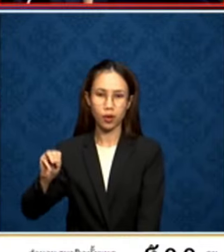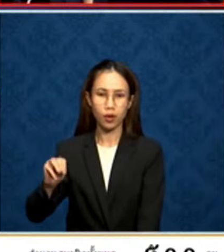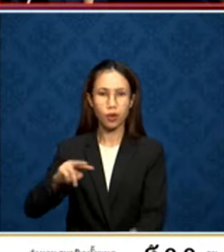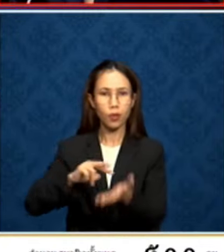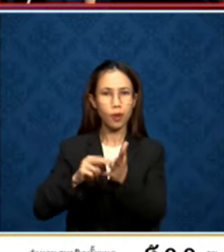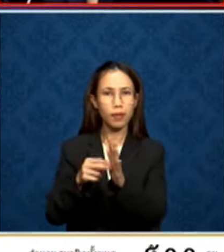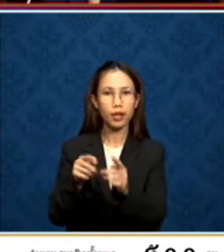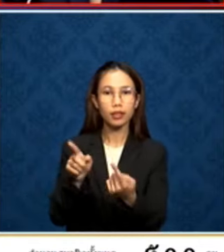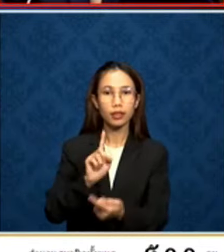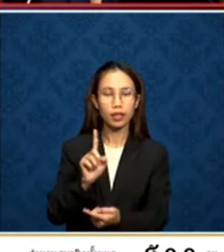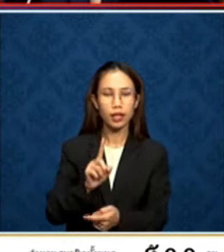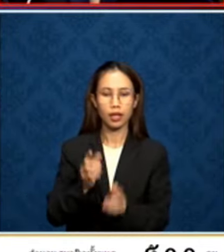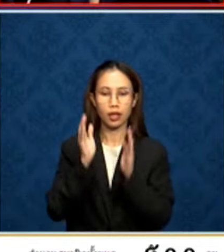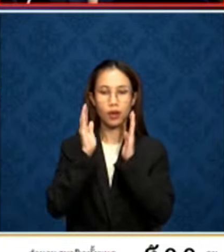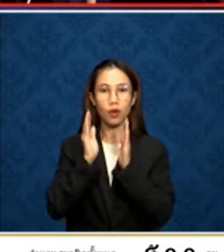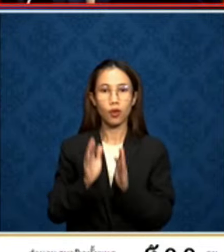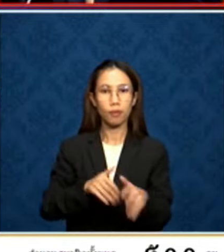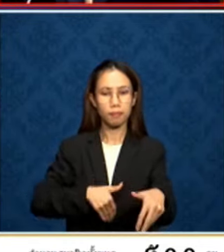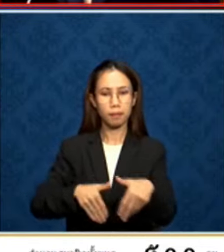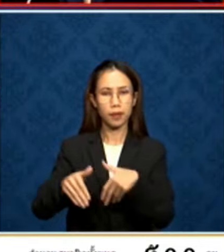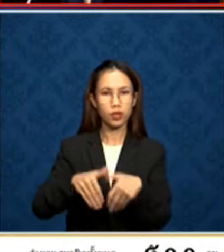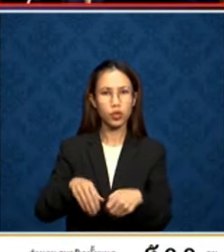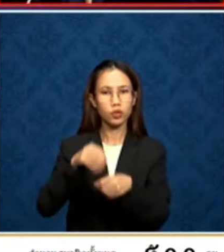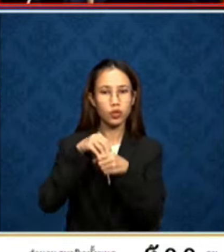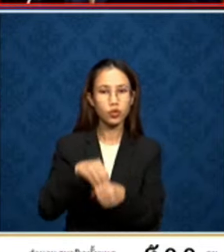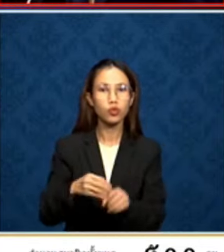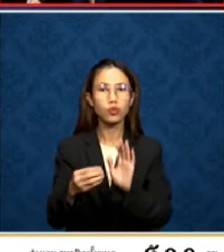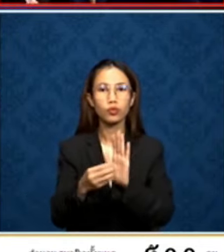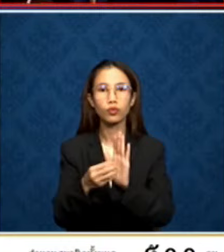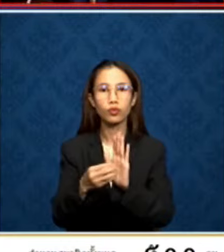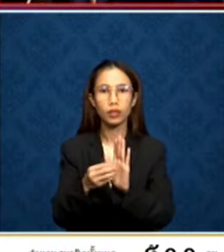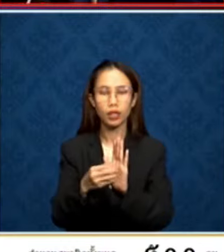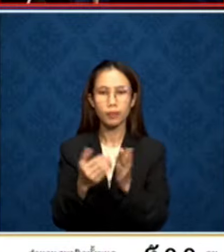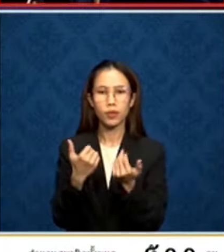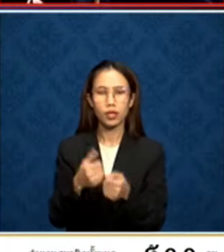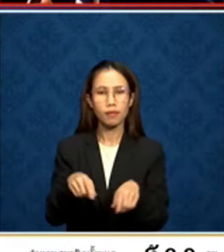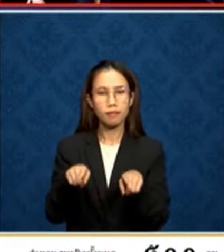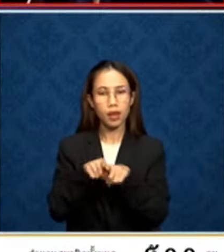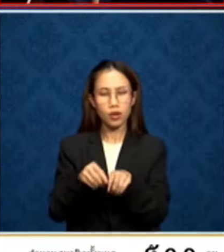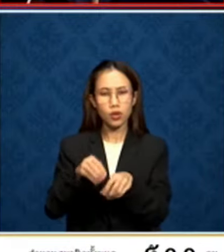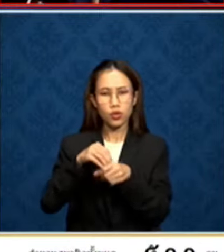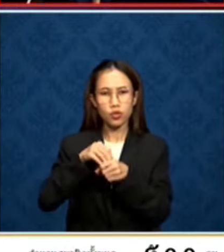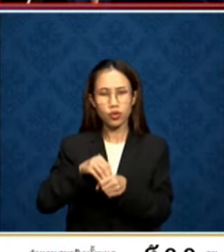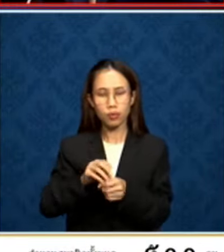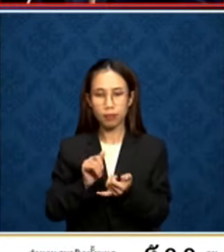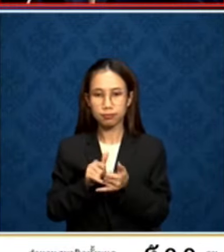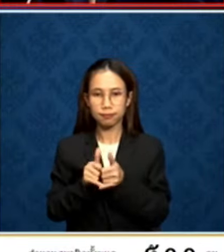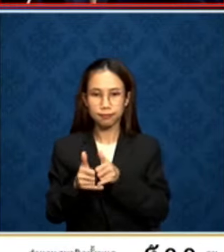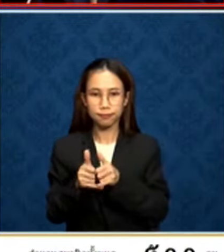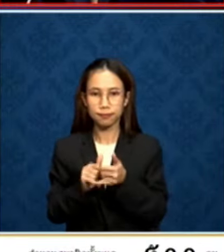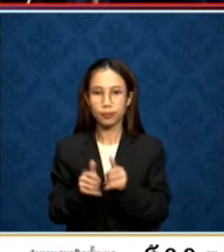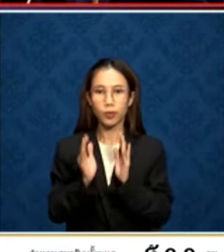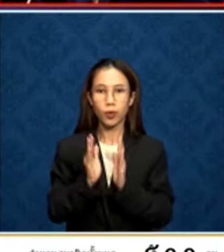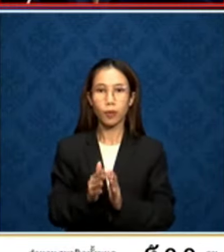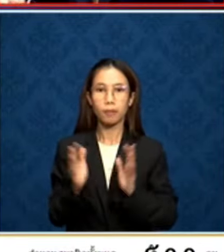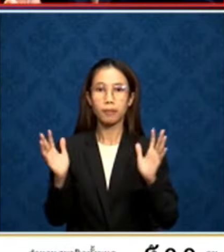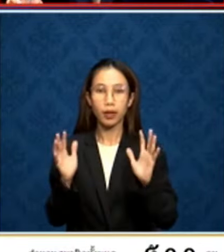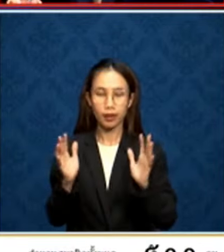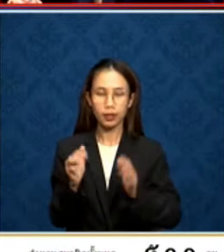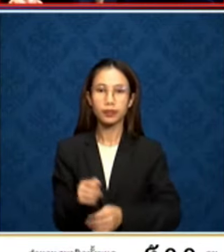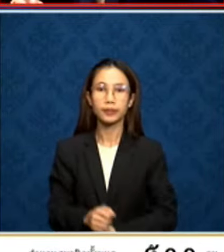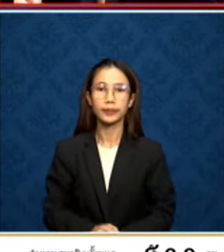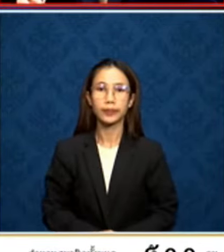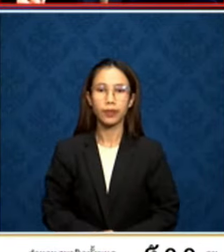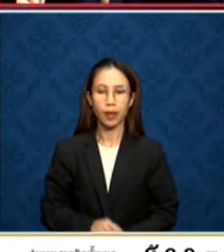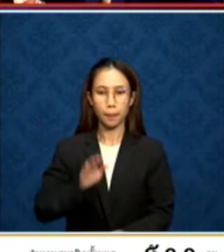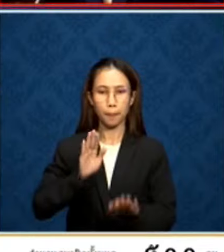ชนรวมถึงประชากรแฝงที่อยู่ในกรุงเทพฯอ่ะค่ะต้องต้องอยู่กันอย่างหนาแน่นและแออัดมากเมื่อเทียบ